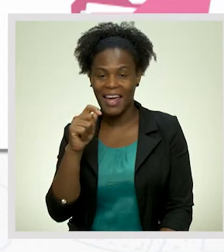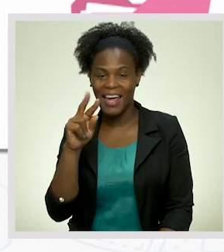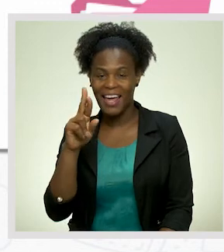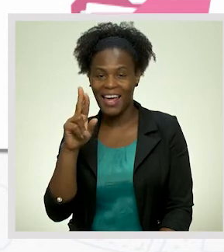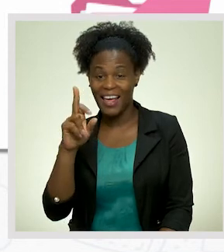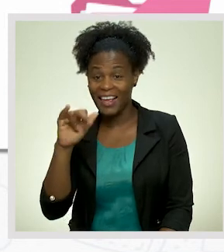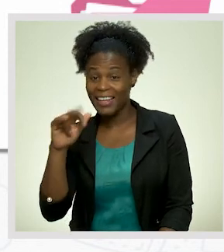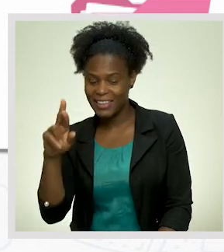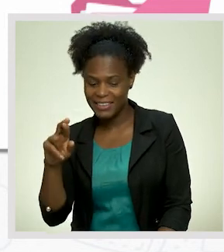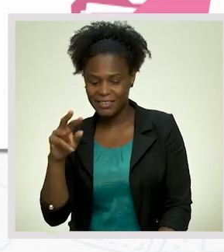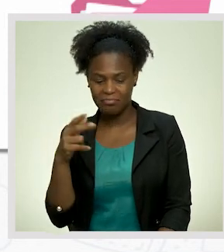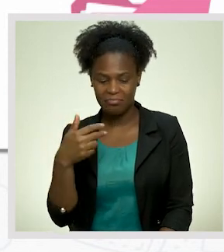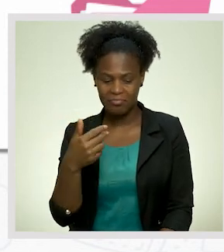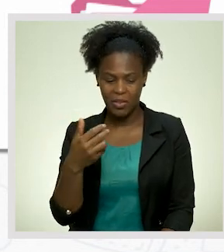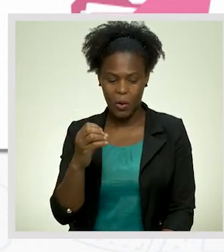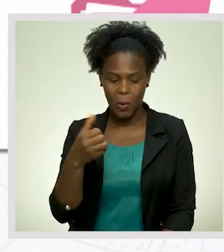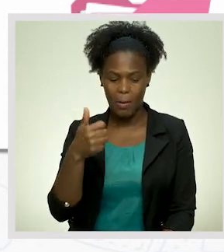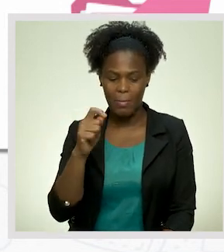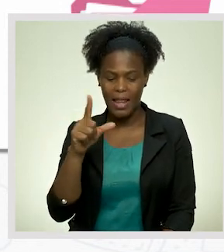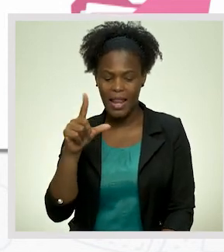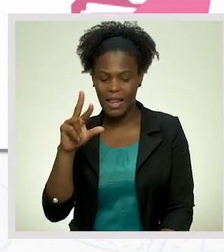Rendez-vous. Un rendez-vous.